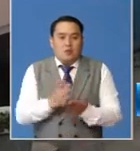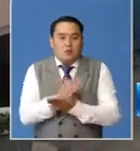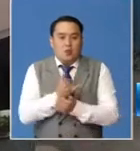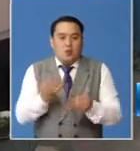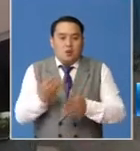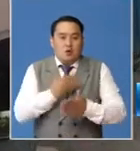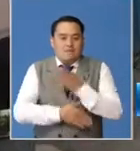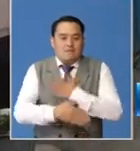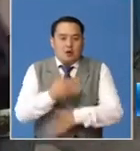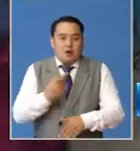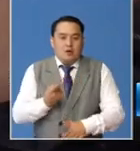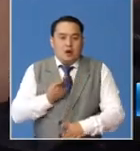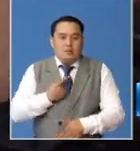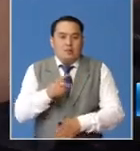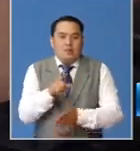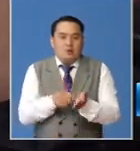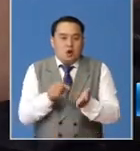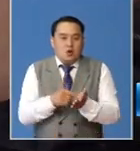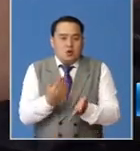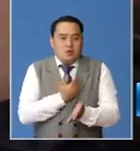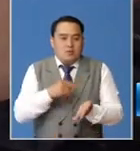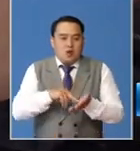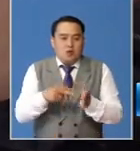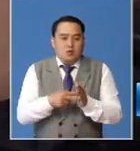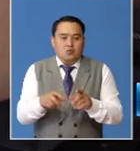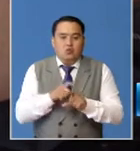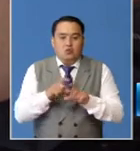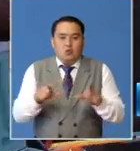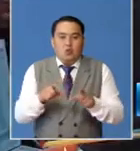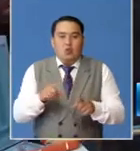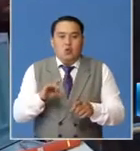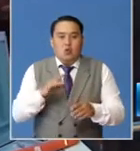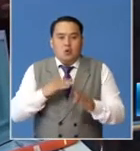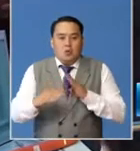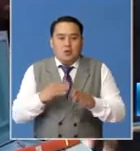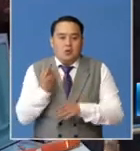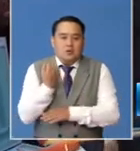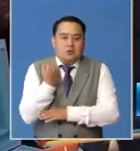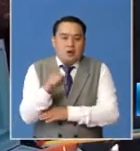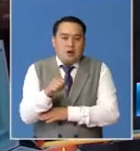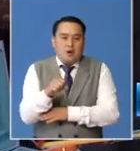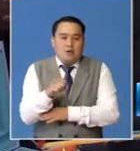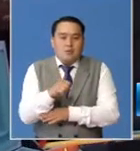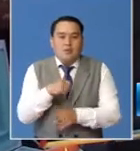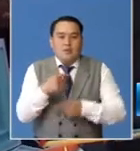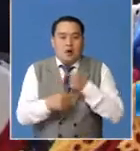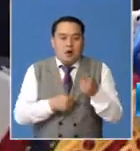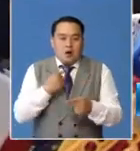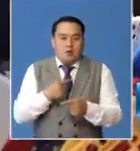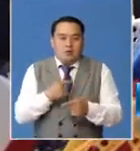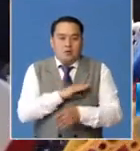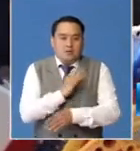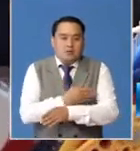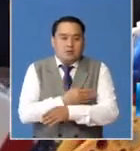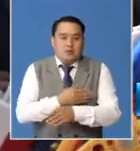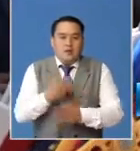помощи инвалидам, одиноким пенсионерам. Теперь они планируют открыть школу робототехники. Эта победа поможет вырастить не одно поколение сильных